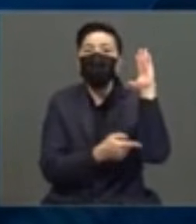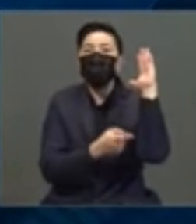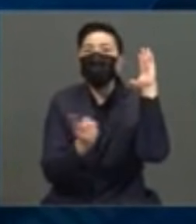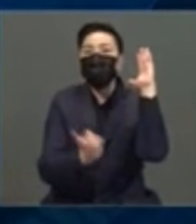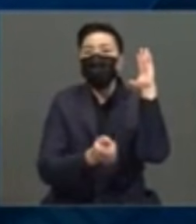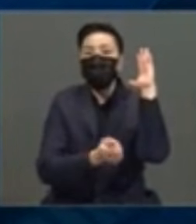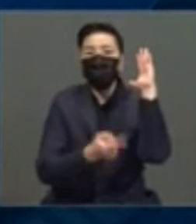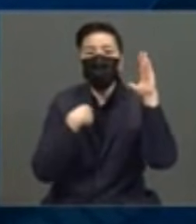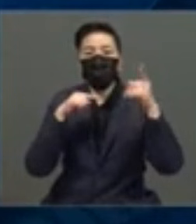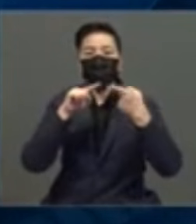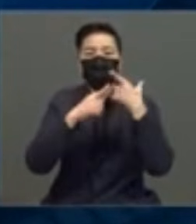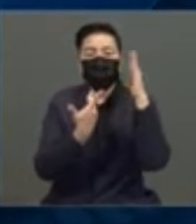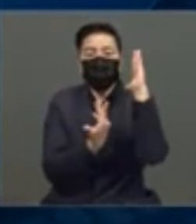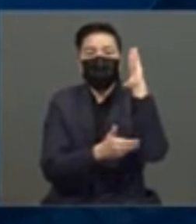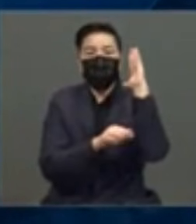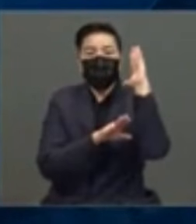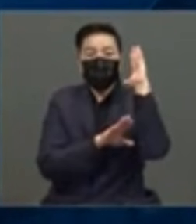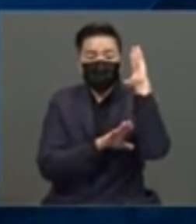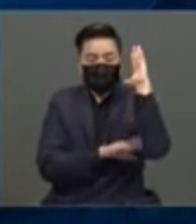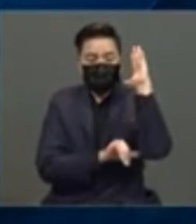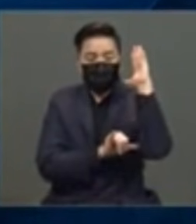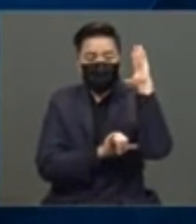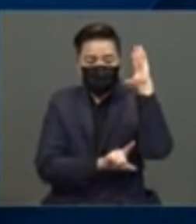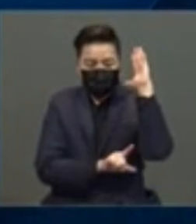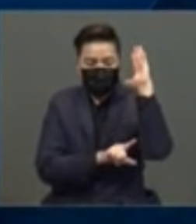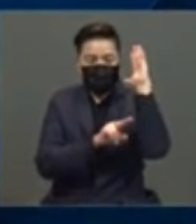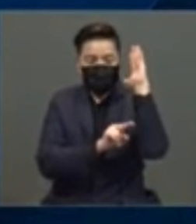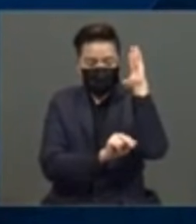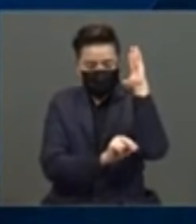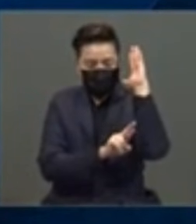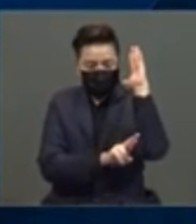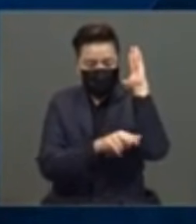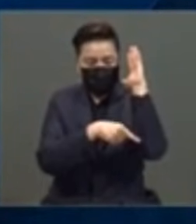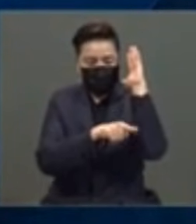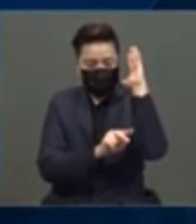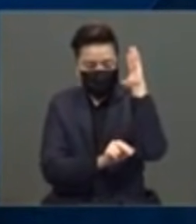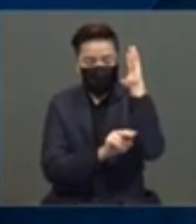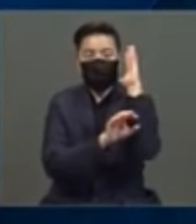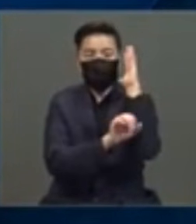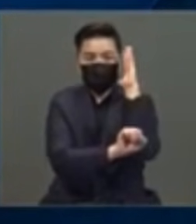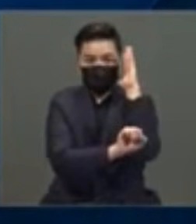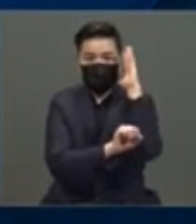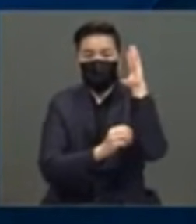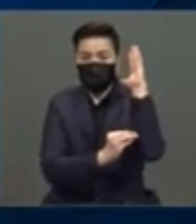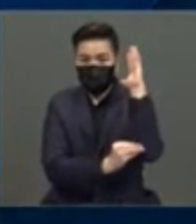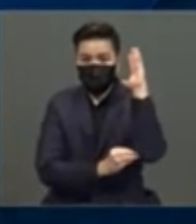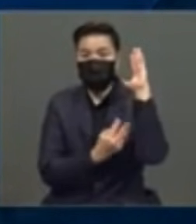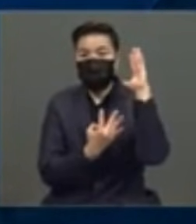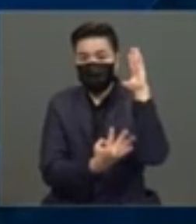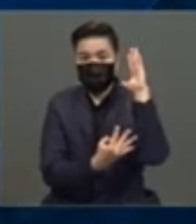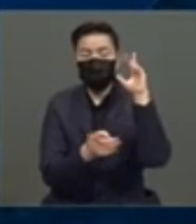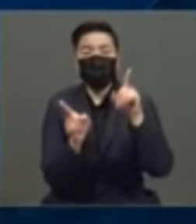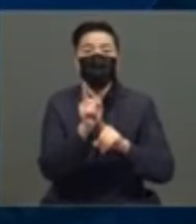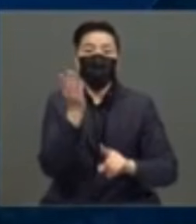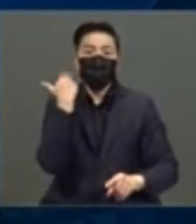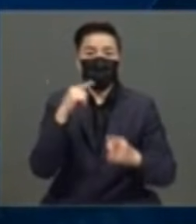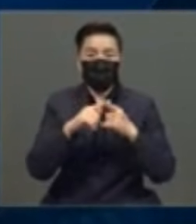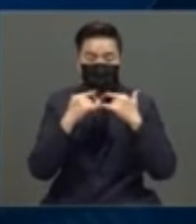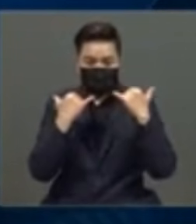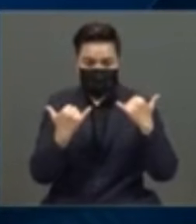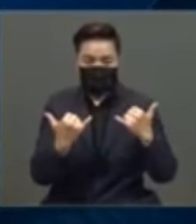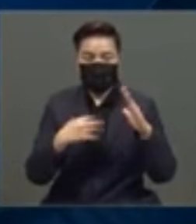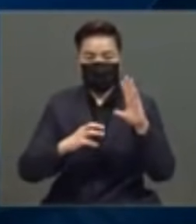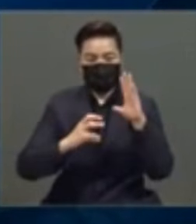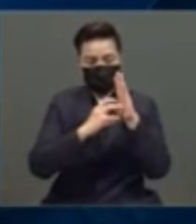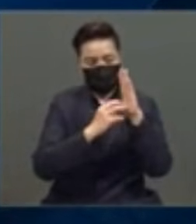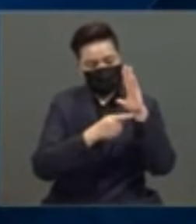ที่ของยะลาปัตตานีนราธิวาสและสงขลานะครับซึ่งในพื้นที่ของ